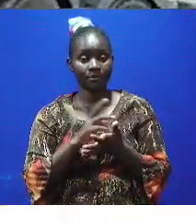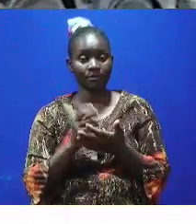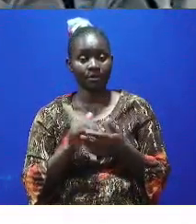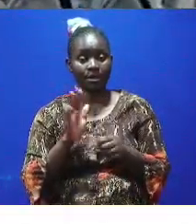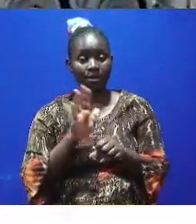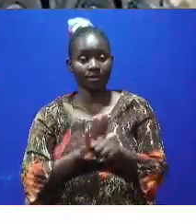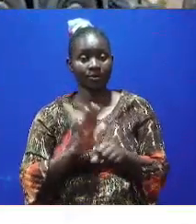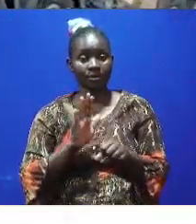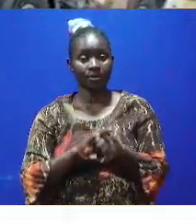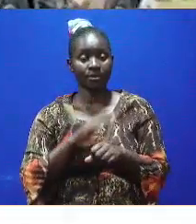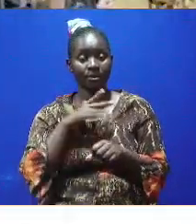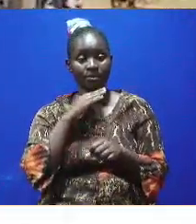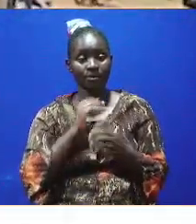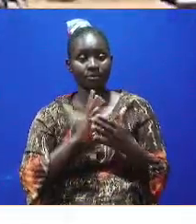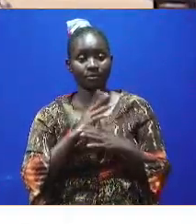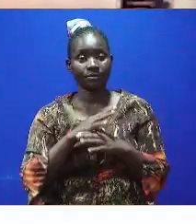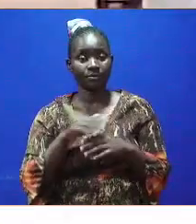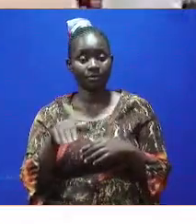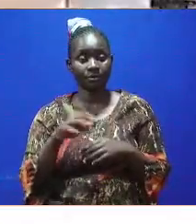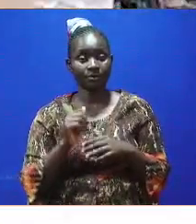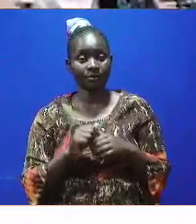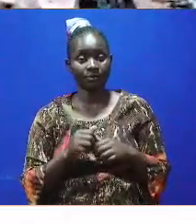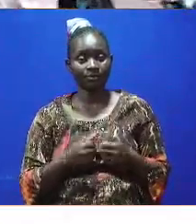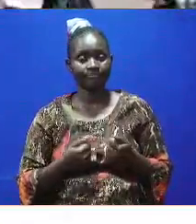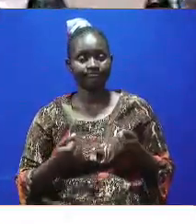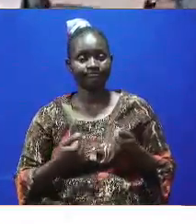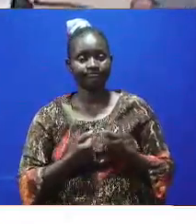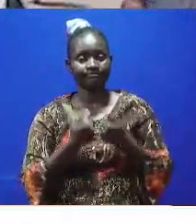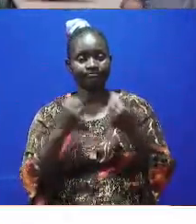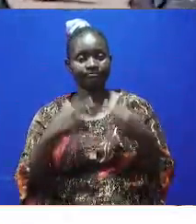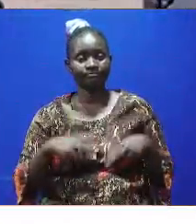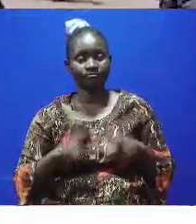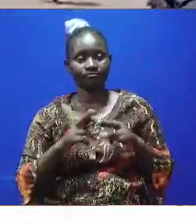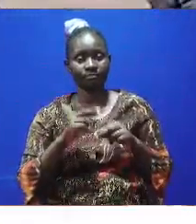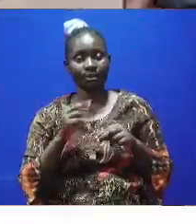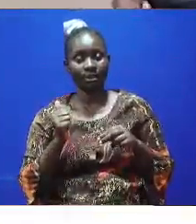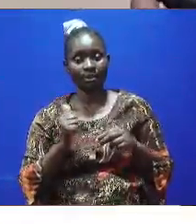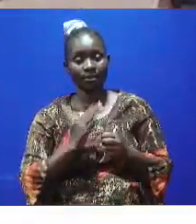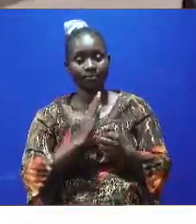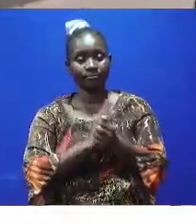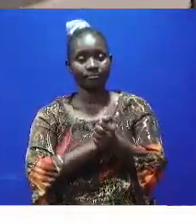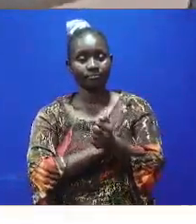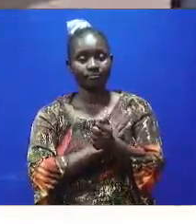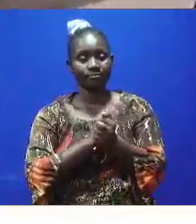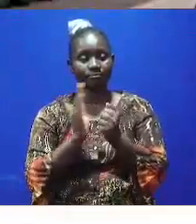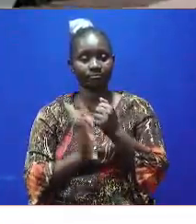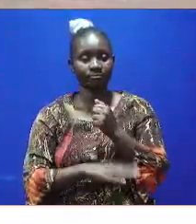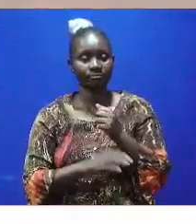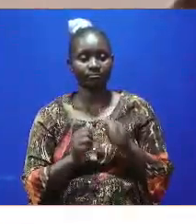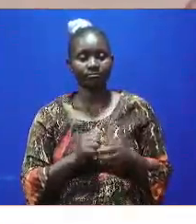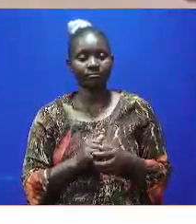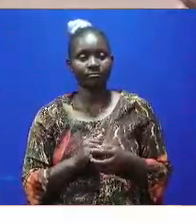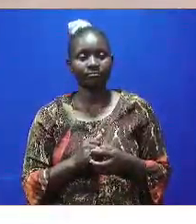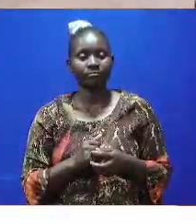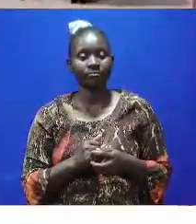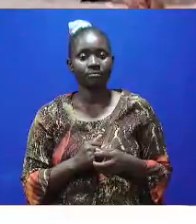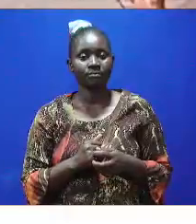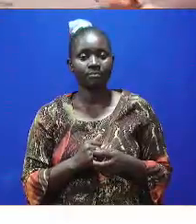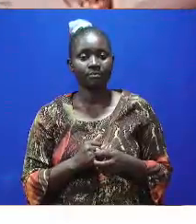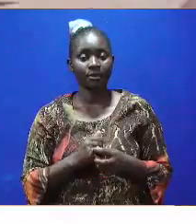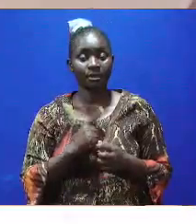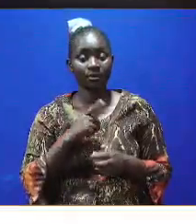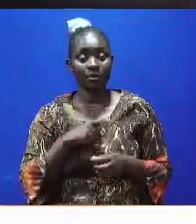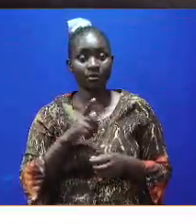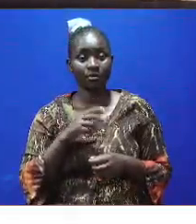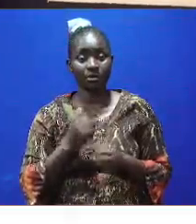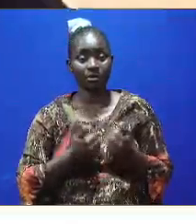babere bagusiria obugima bwabo gwetera epale yo na bande gotigerwa chinkoma chintindi nigo bamochia